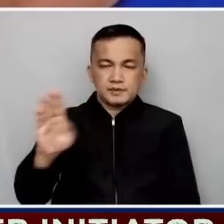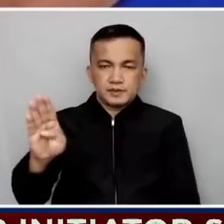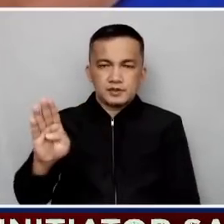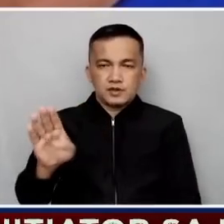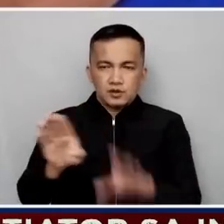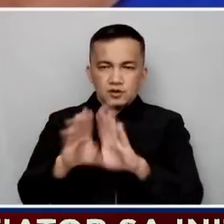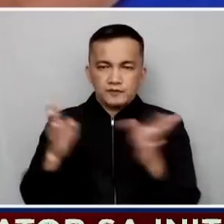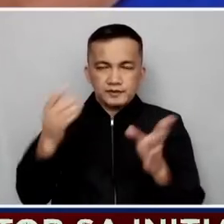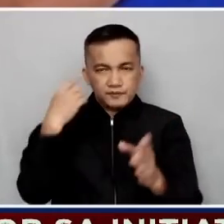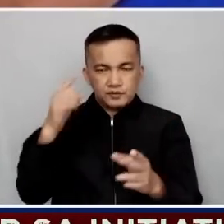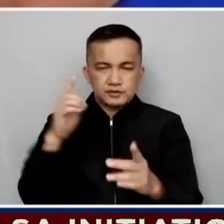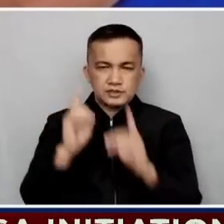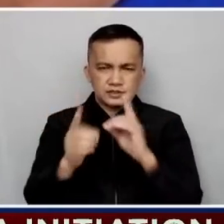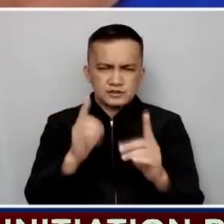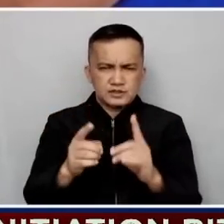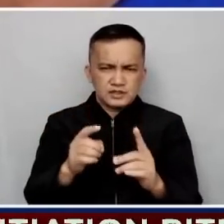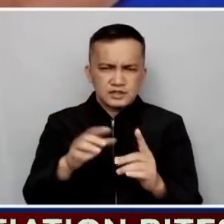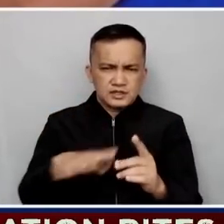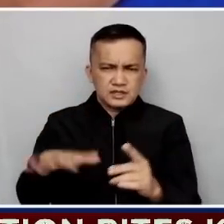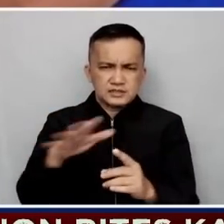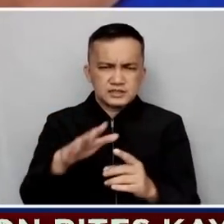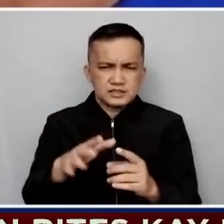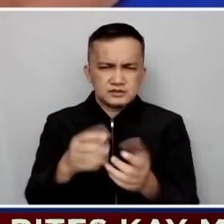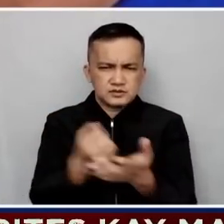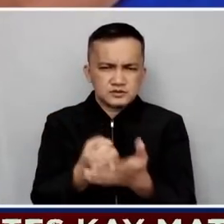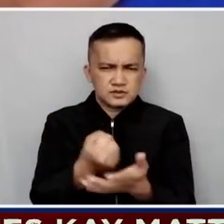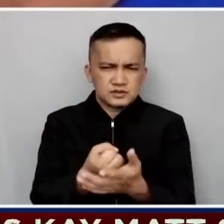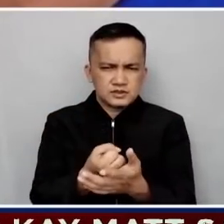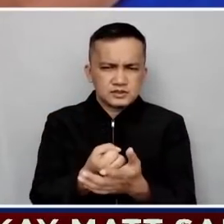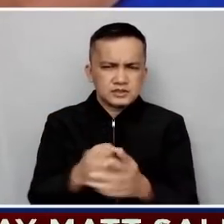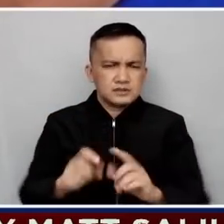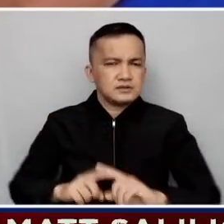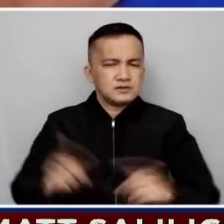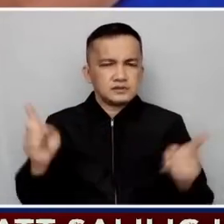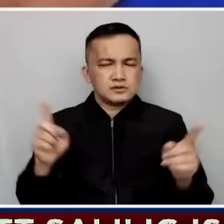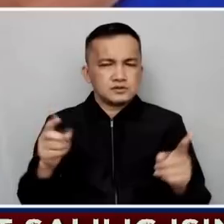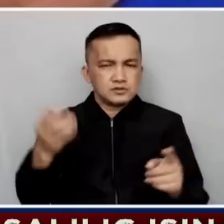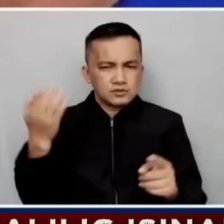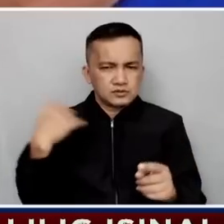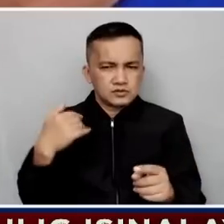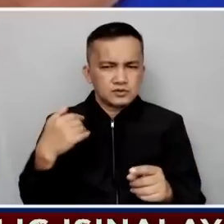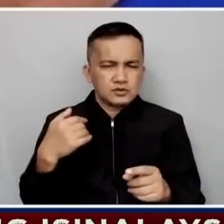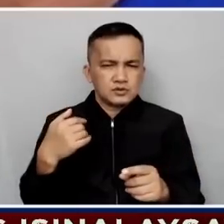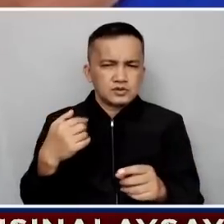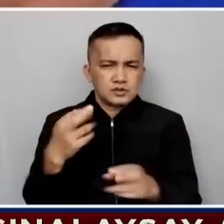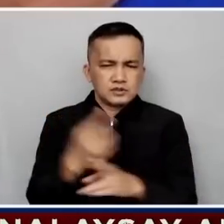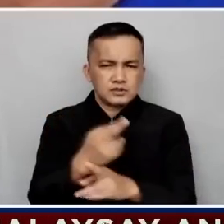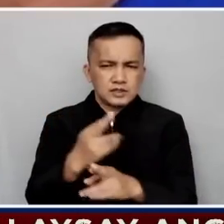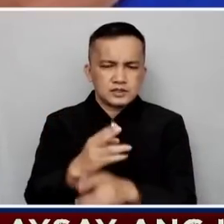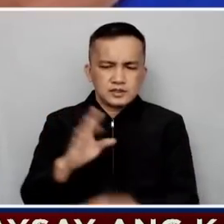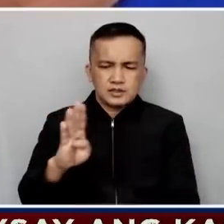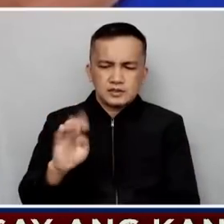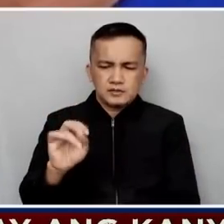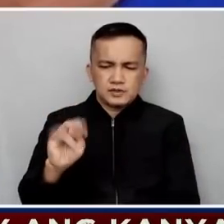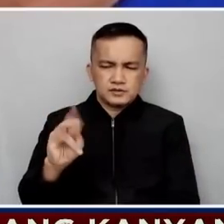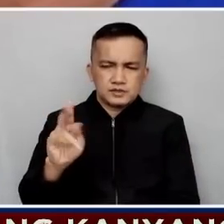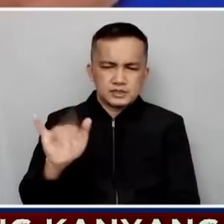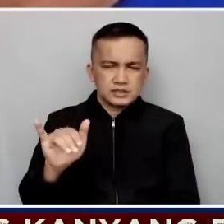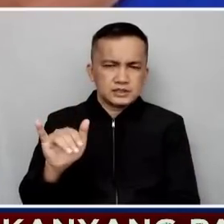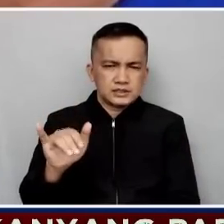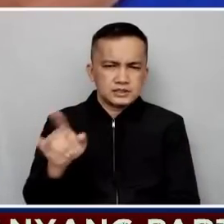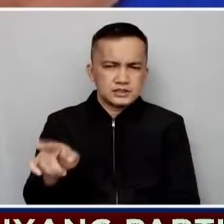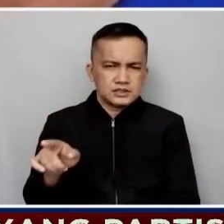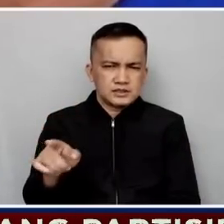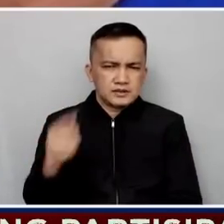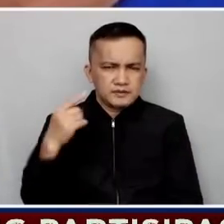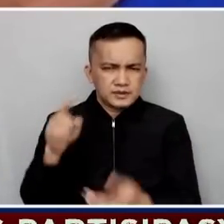Lahat sila si Sweldoan, hindi na yung katulad ng ordinary na boundary system na sa all the